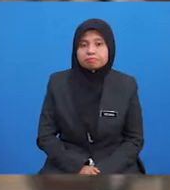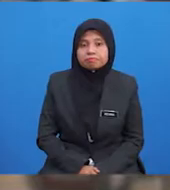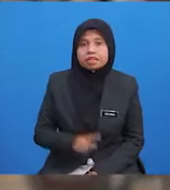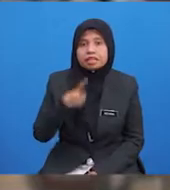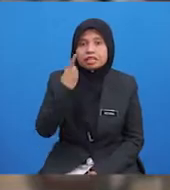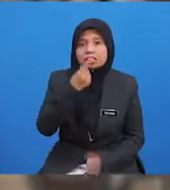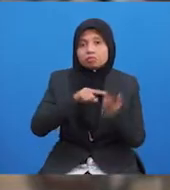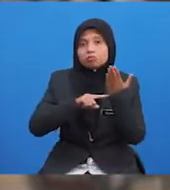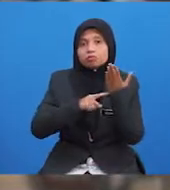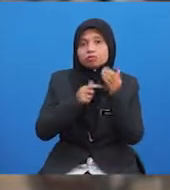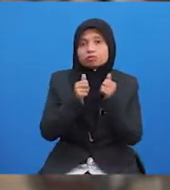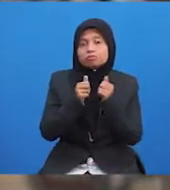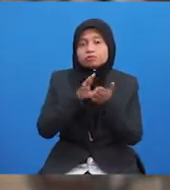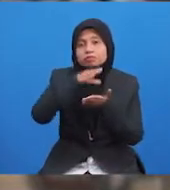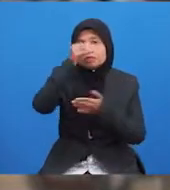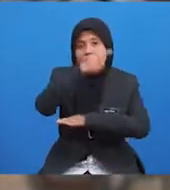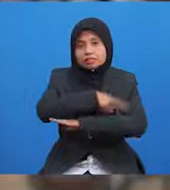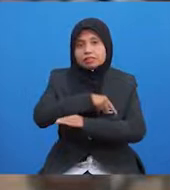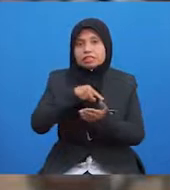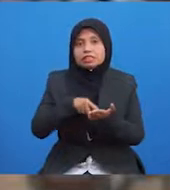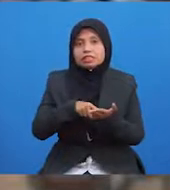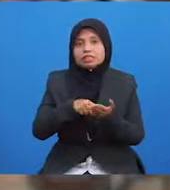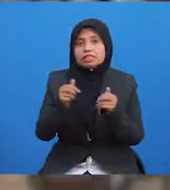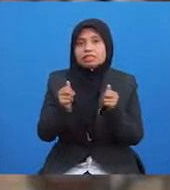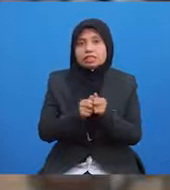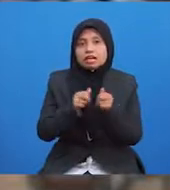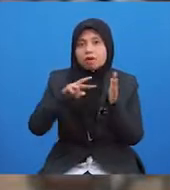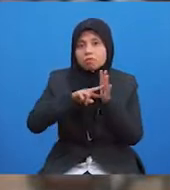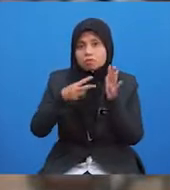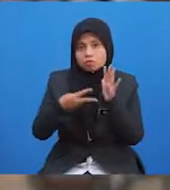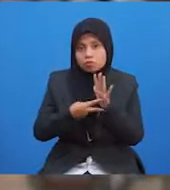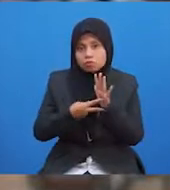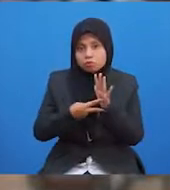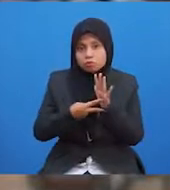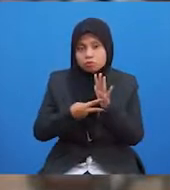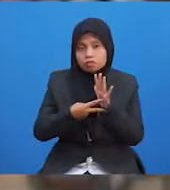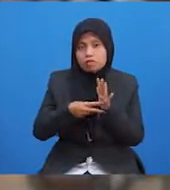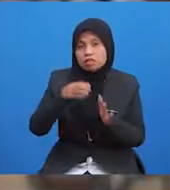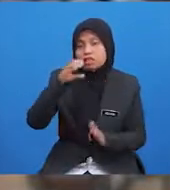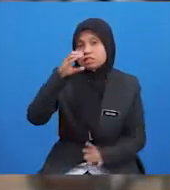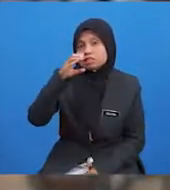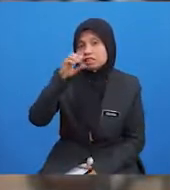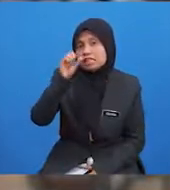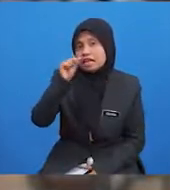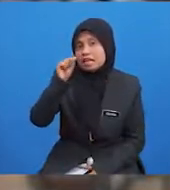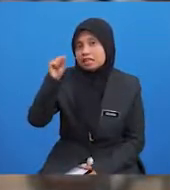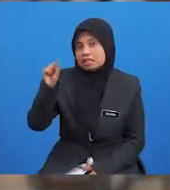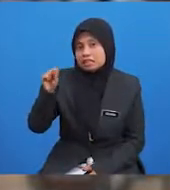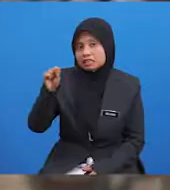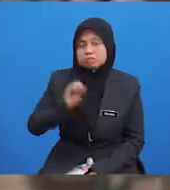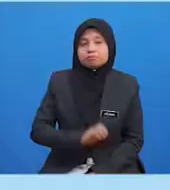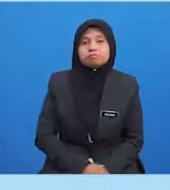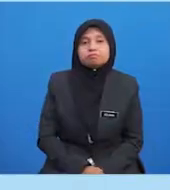Kita mulakan pembelajaran pada hari ini dengan maksud Cascading Style Sheet